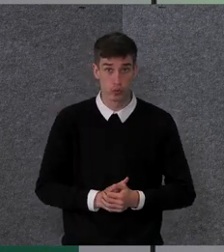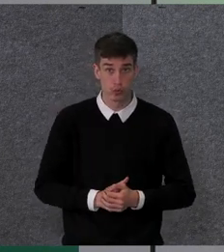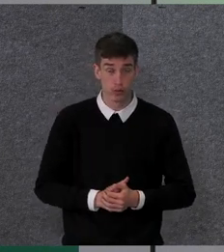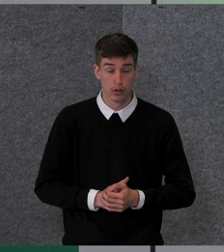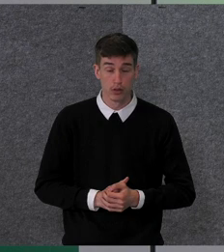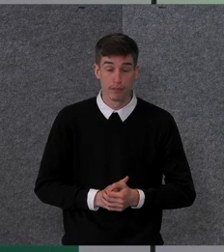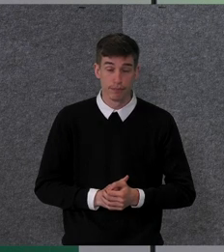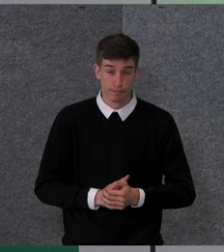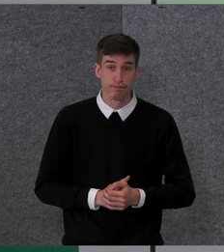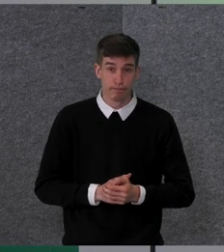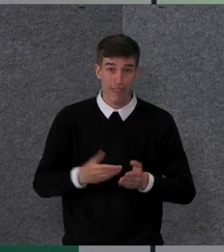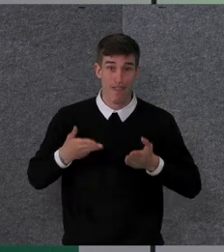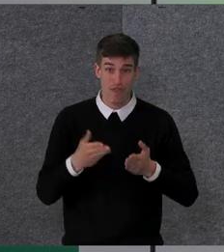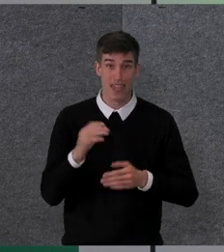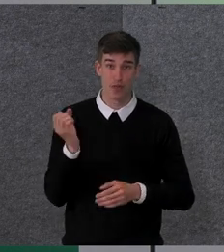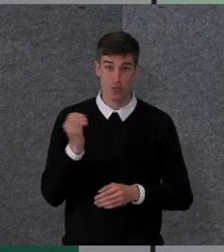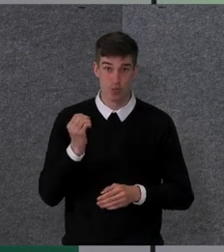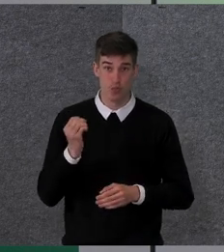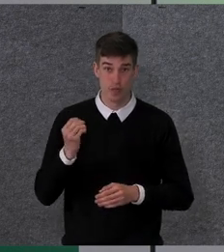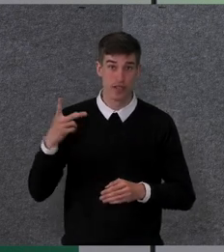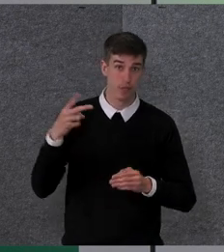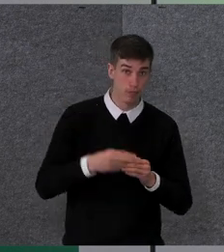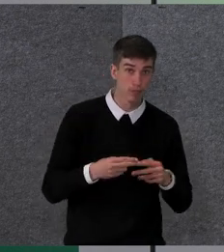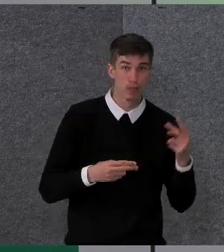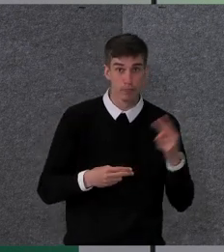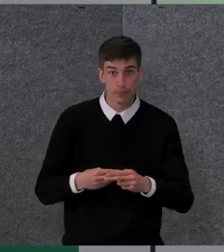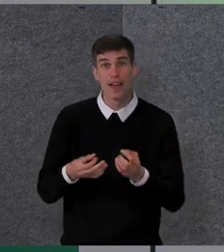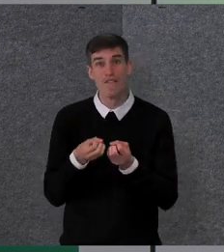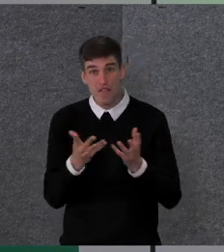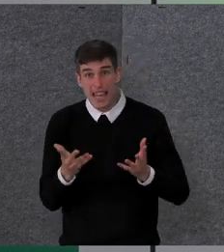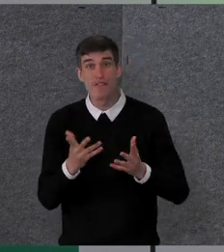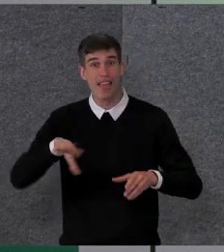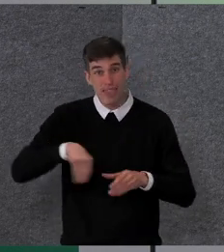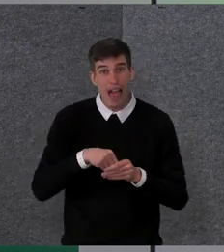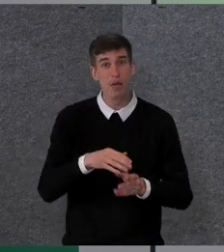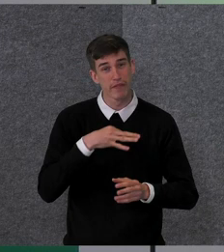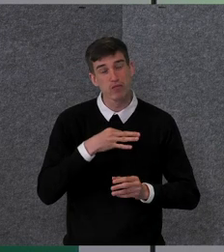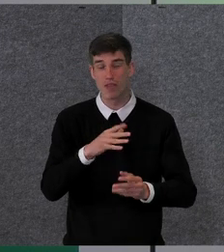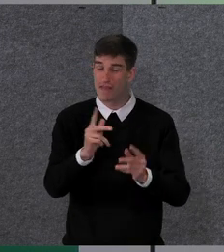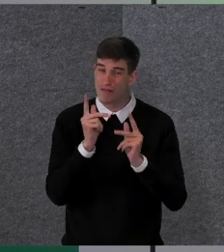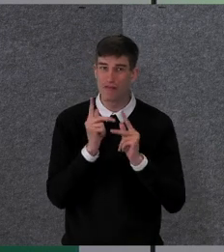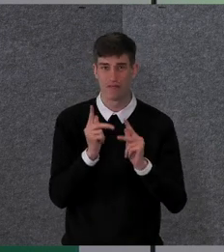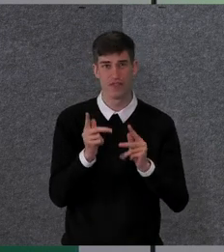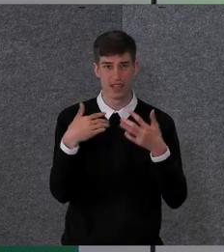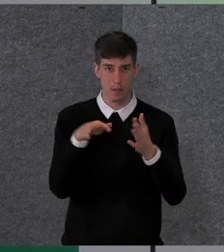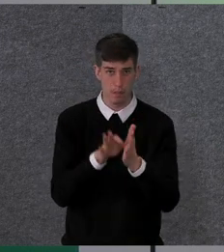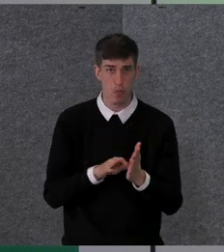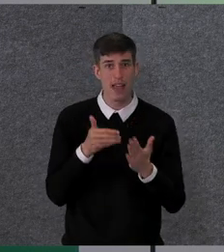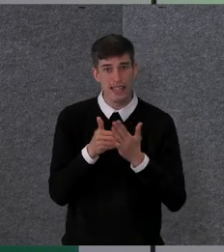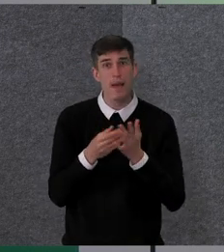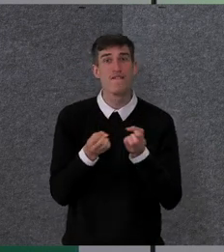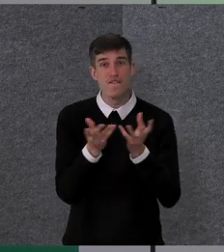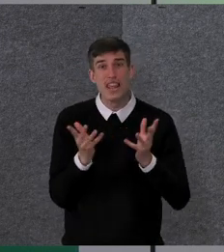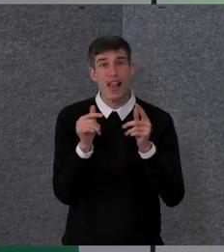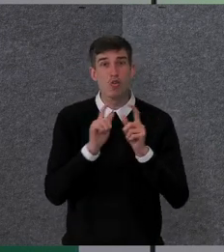Debatten gesäumt ist. Das heißt, Stärkung von Vielfalt und Stärkung von Teilhabe ist eines unserer zentralen Themen des Landesvorstandes. Deshalb haben wir auch eine